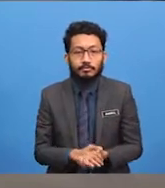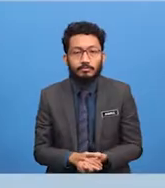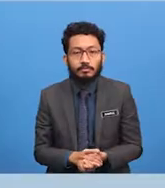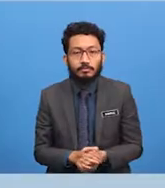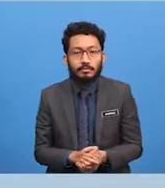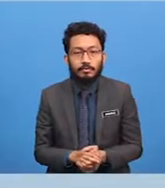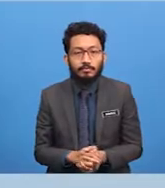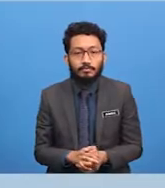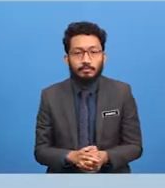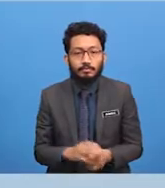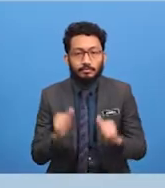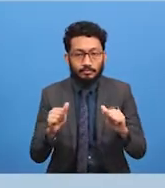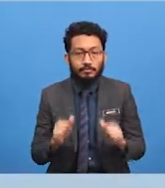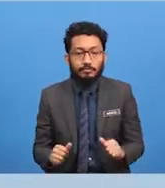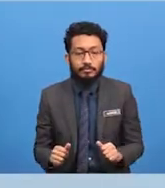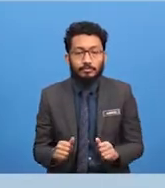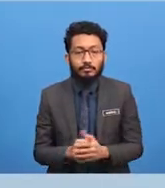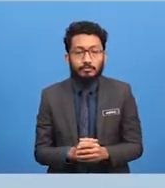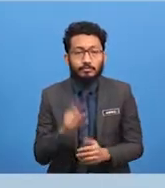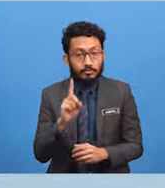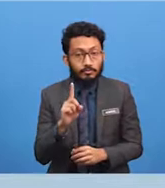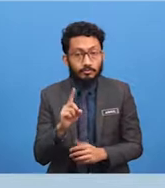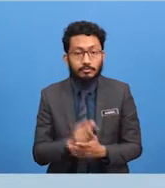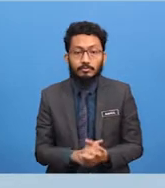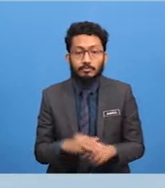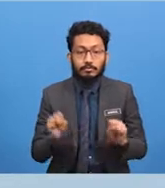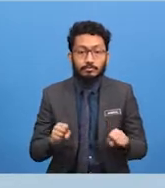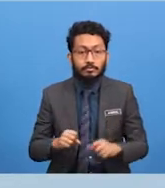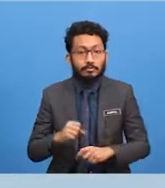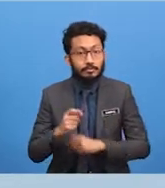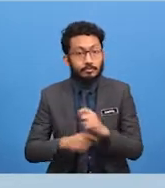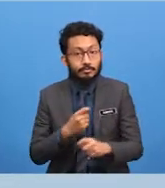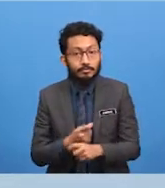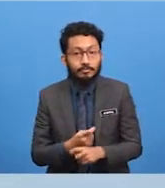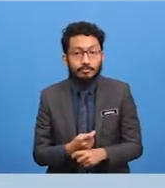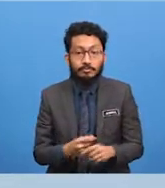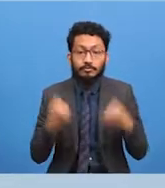mendapati alternatif satu, meningkatkan promosi jualan, mampu